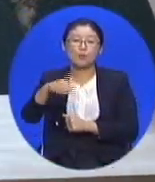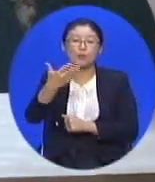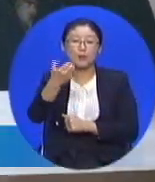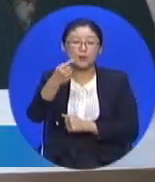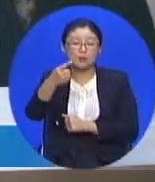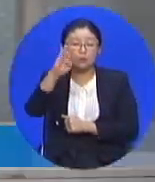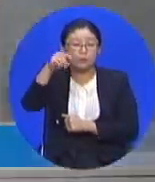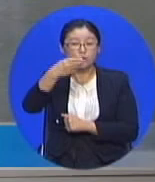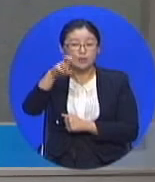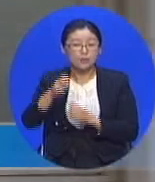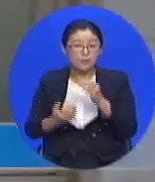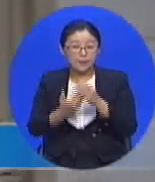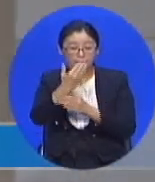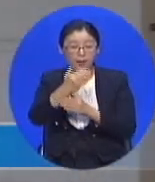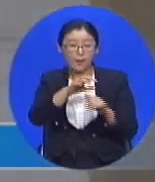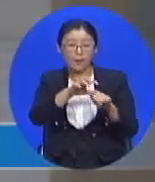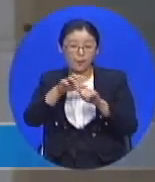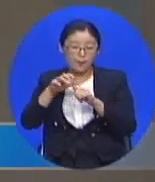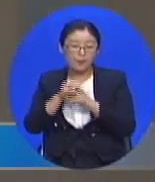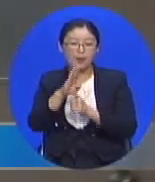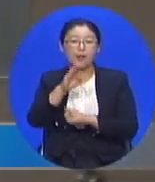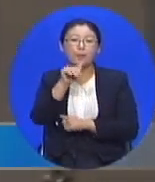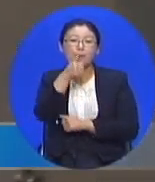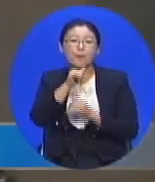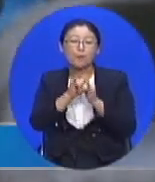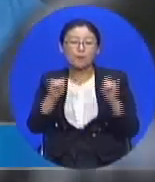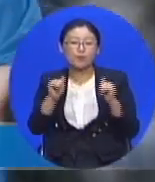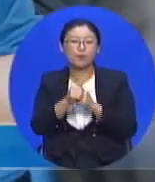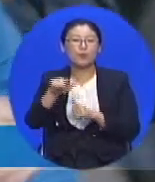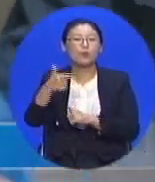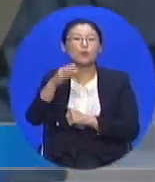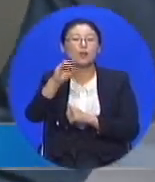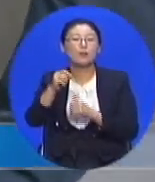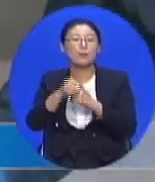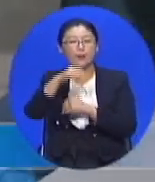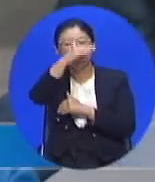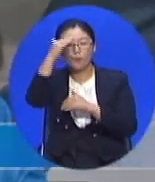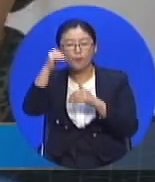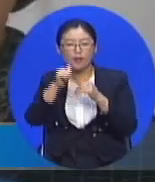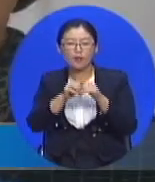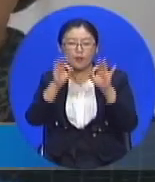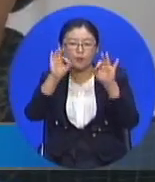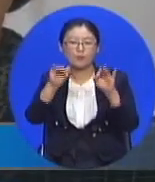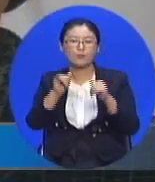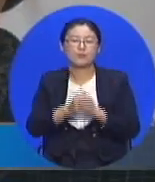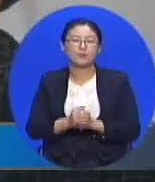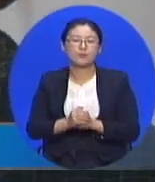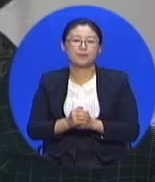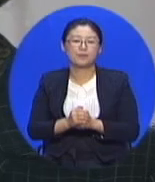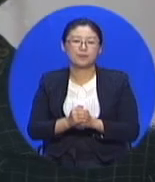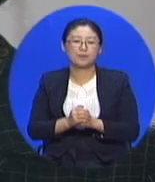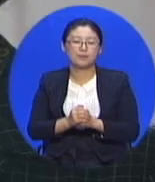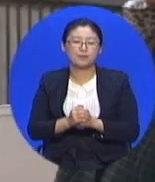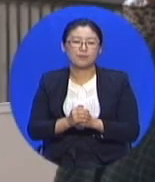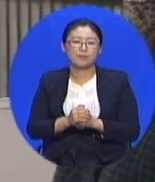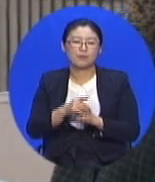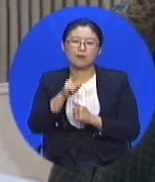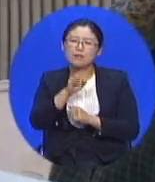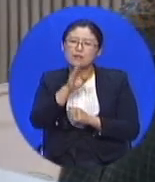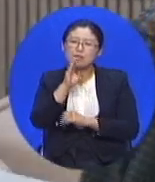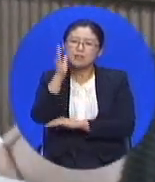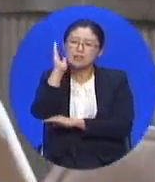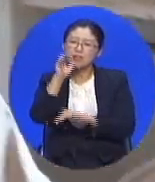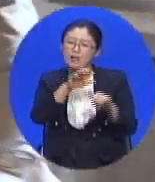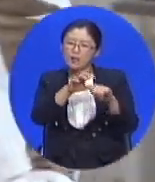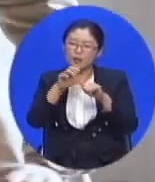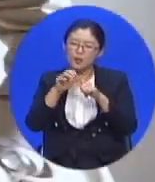1981년 불임 사건을 모티브로 한 영화 변호인 또한 600만을 넘기며 순항 중입니다. 그렇다면 왜 실화를 다룬